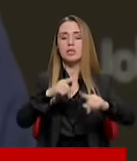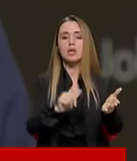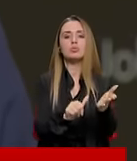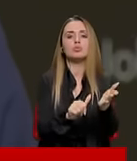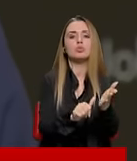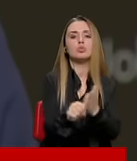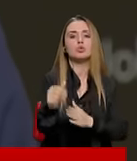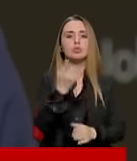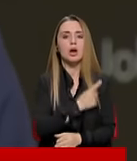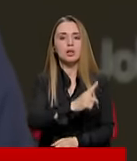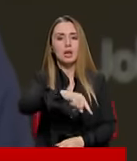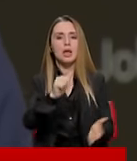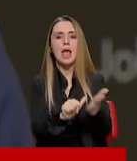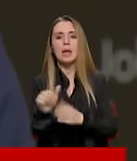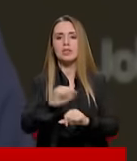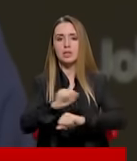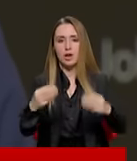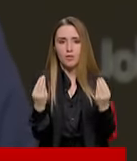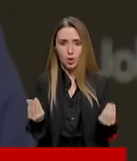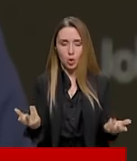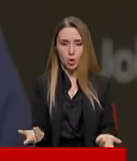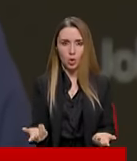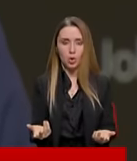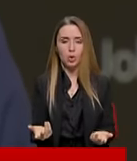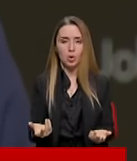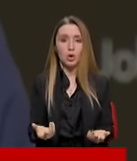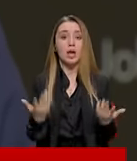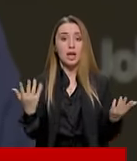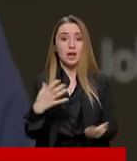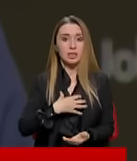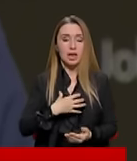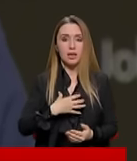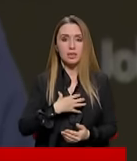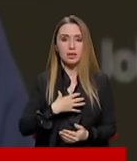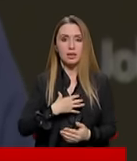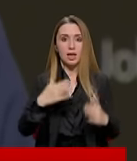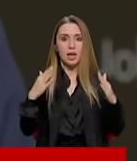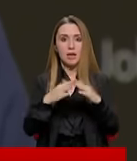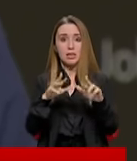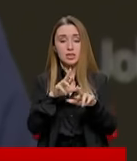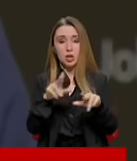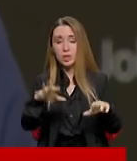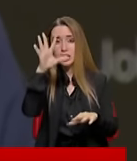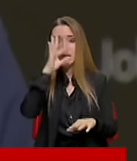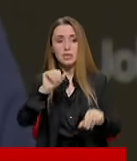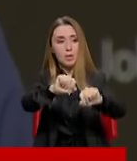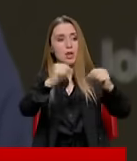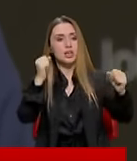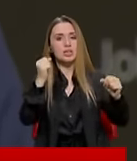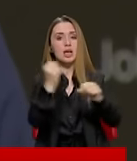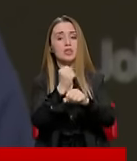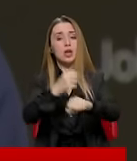Eee adayların hepsine zarar verir yani eğer kendi eviniz e camdansa kimsenin penceresine